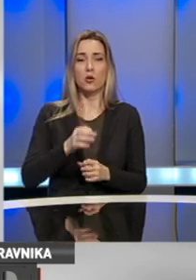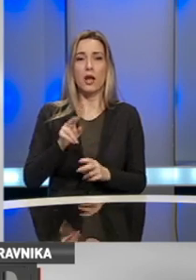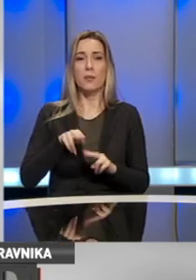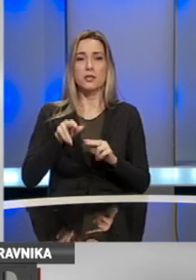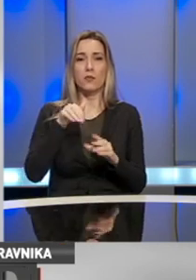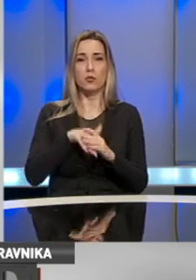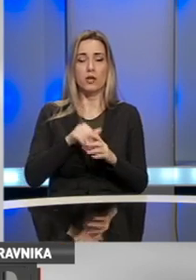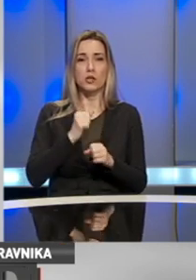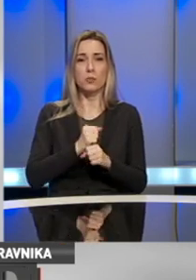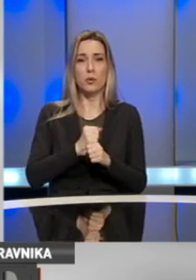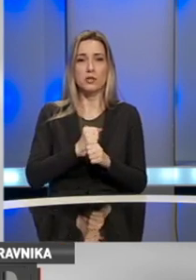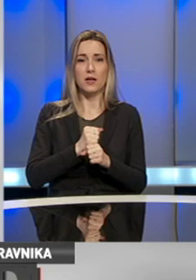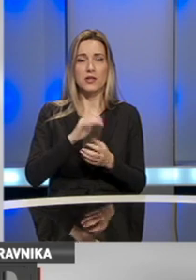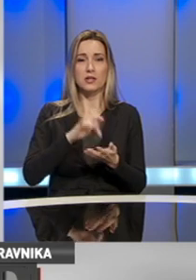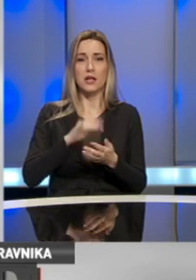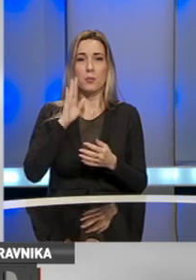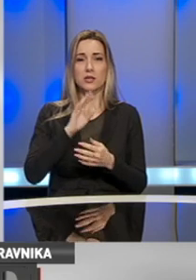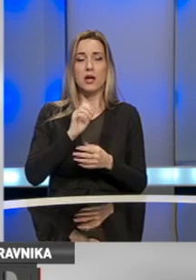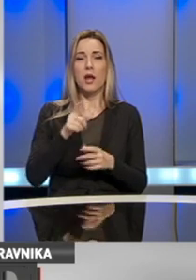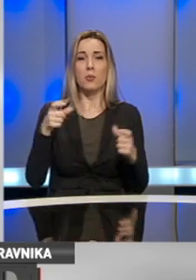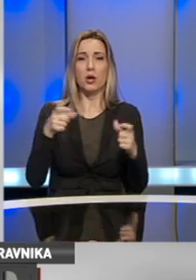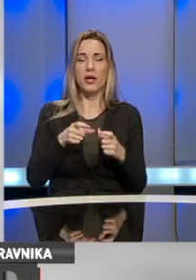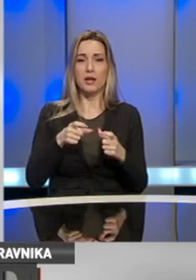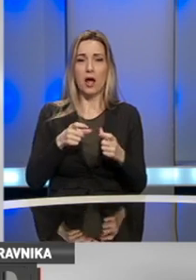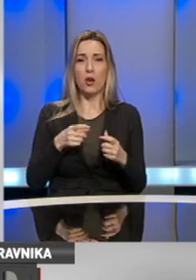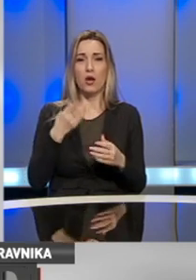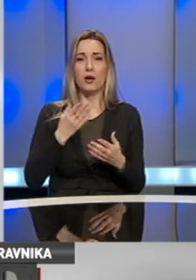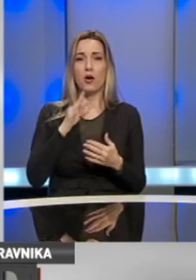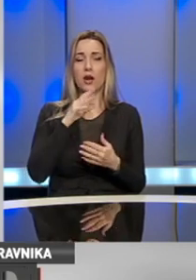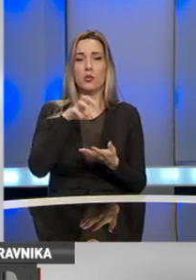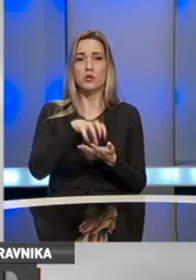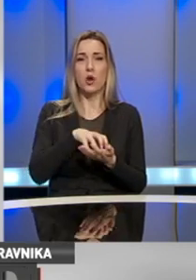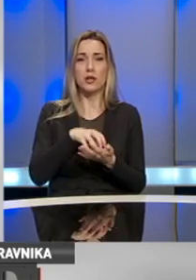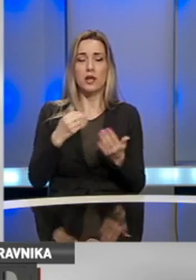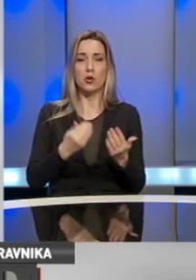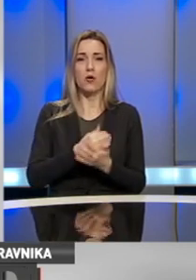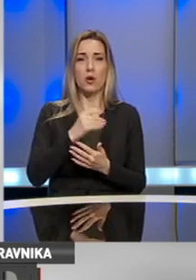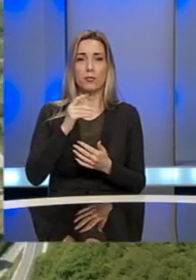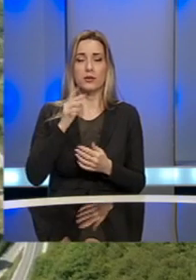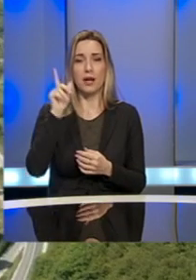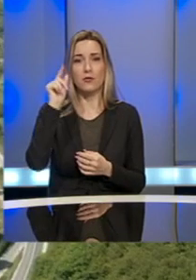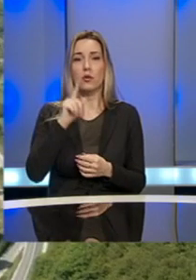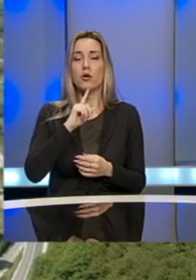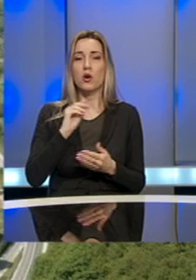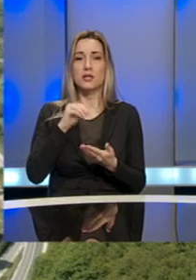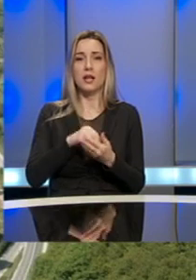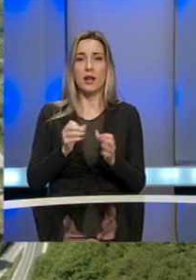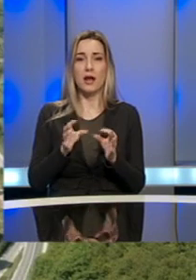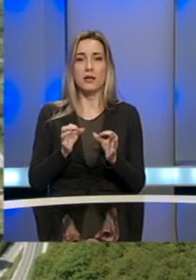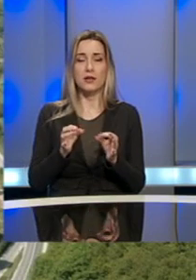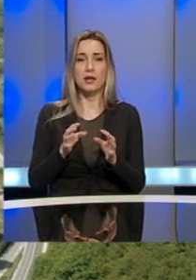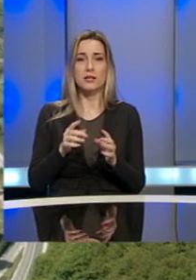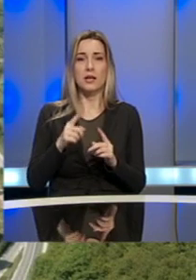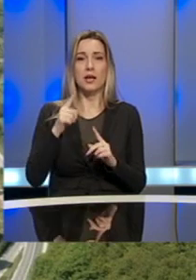Ministarstvo unutrašnjih poslova Srednjobosanskog kantona blokiralo je, kako ste kazali, soliter u Novom Travniku, koji se nalazi na adresi Trg